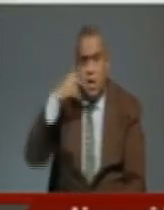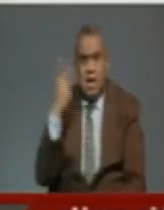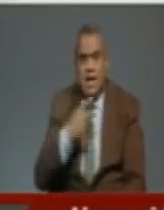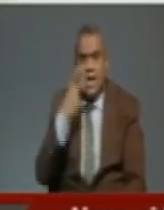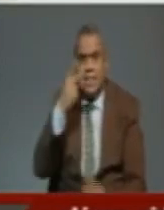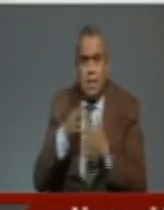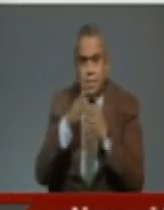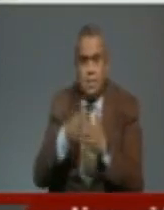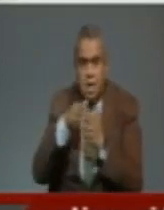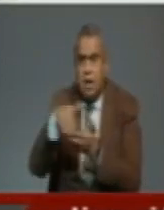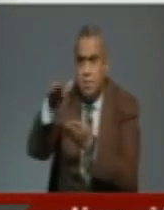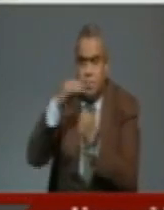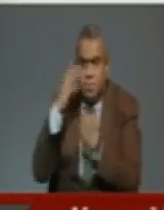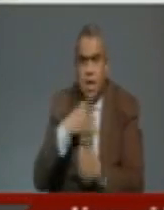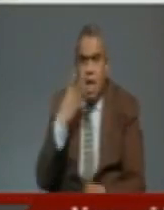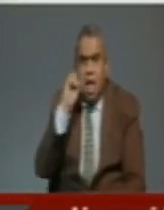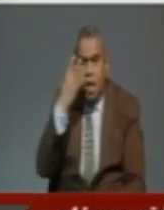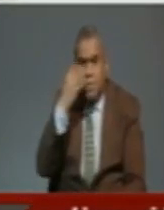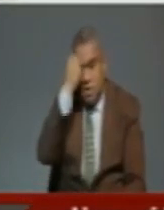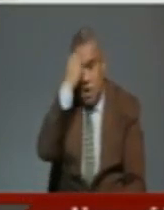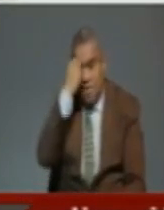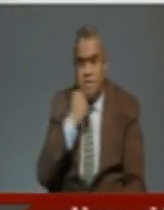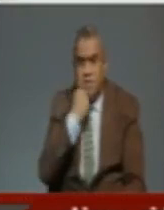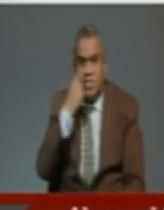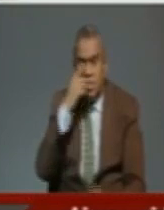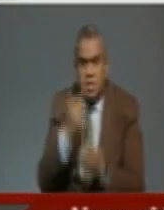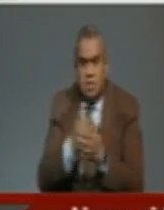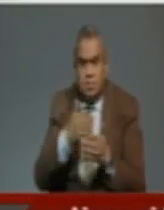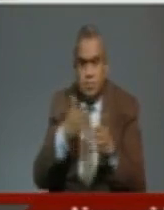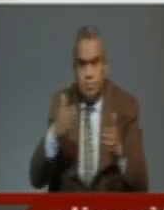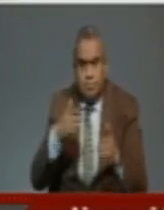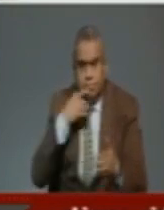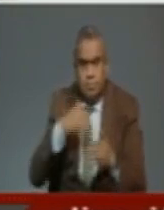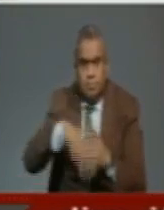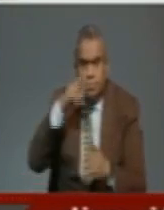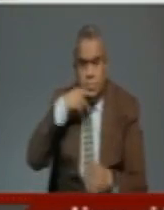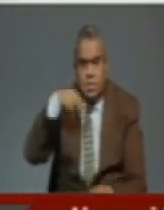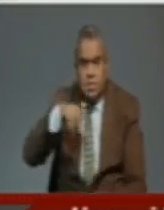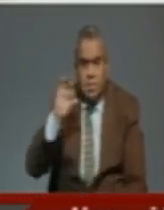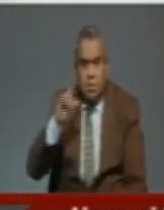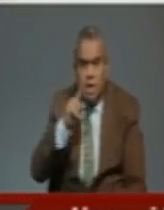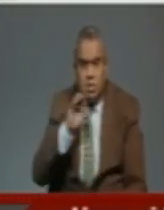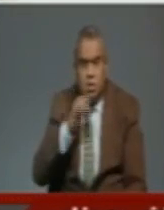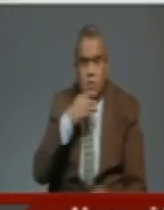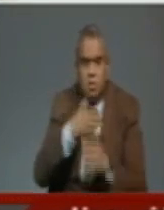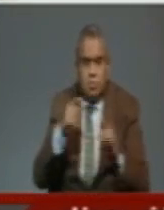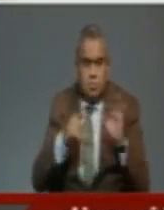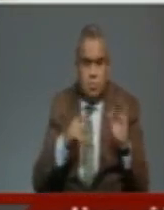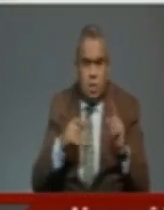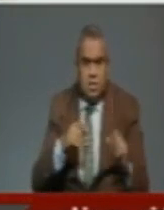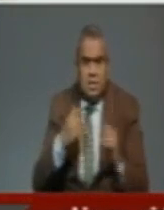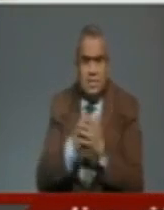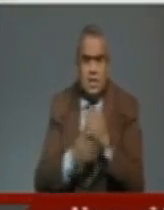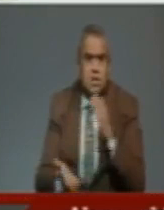المركب 14,000 طن، طولها 129 متر، عرضها 21.8، اقصى غطس ليها 9.1، بتقدر تشيل